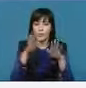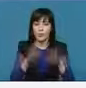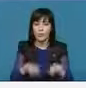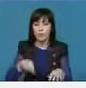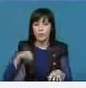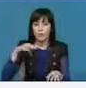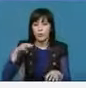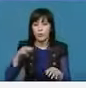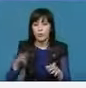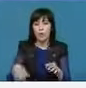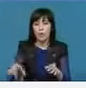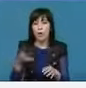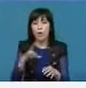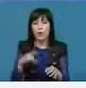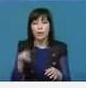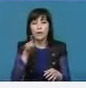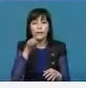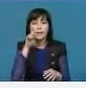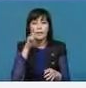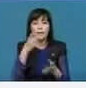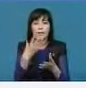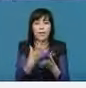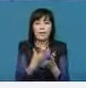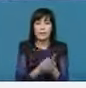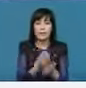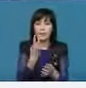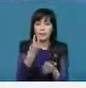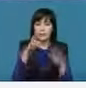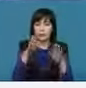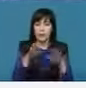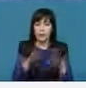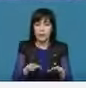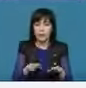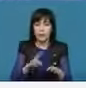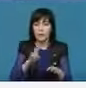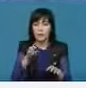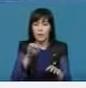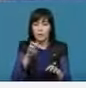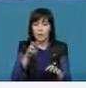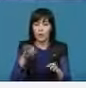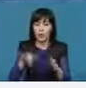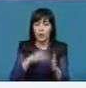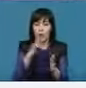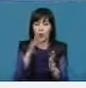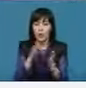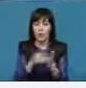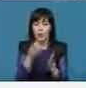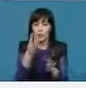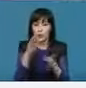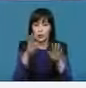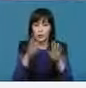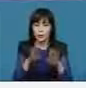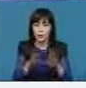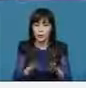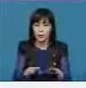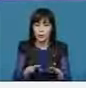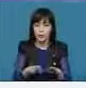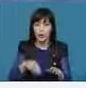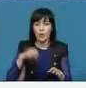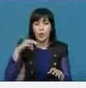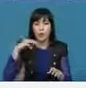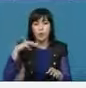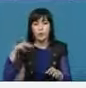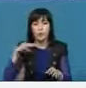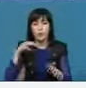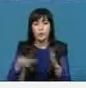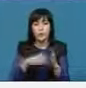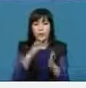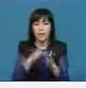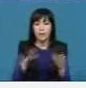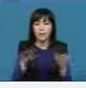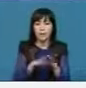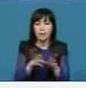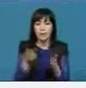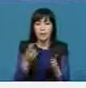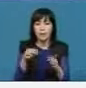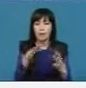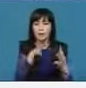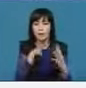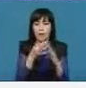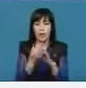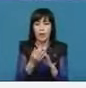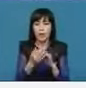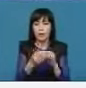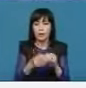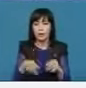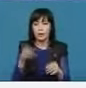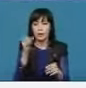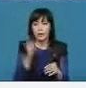Төлеби ауданының жастары еленді. Ал 2-ші орын кентаулықтарға бұйырып, 3-ші орынды Түркістан қаласы мен Дарбаза елді мекенінің